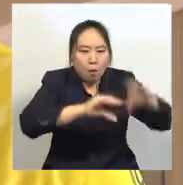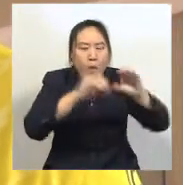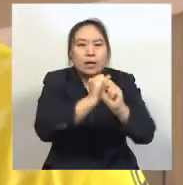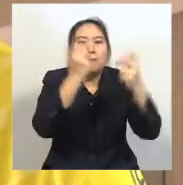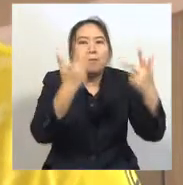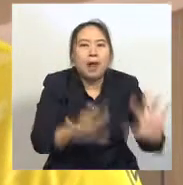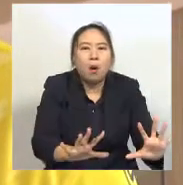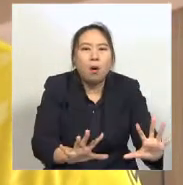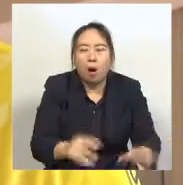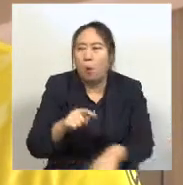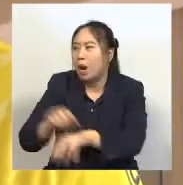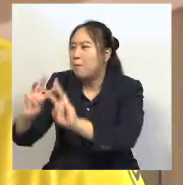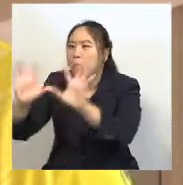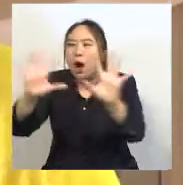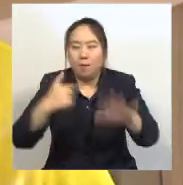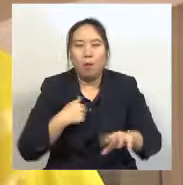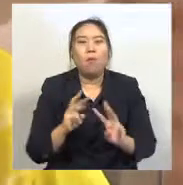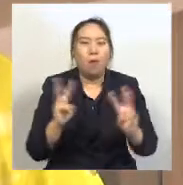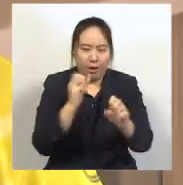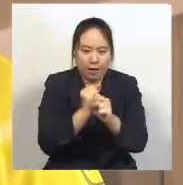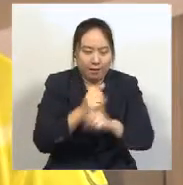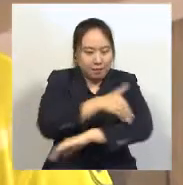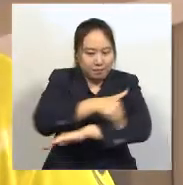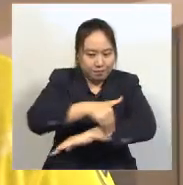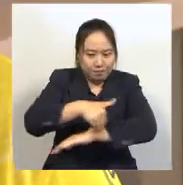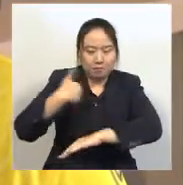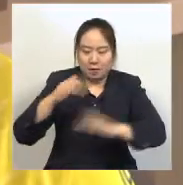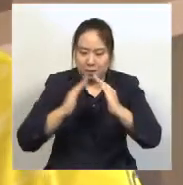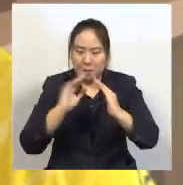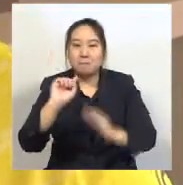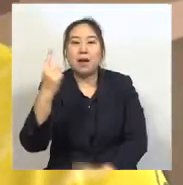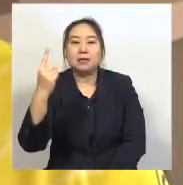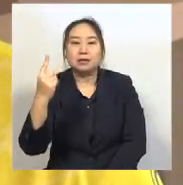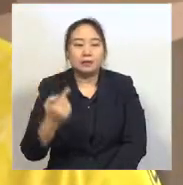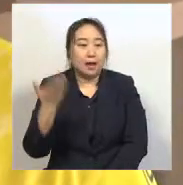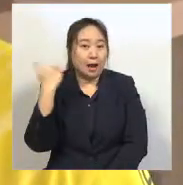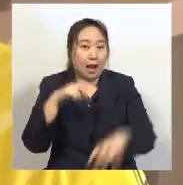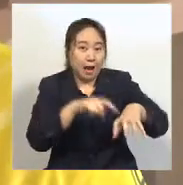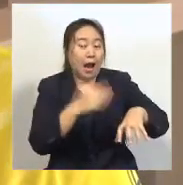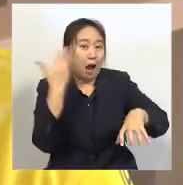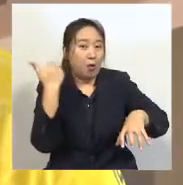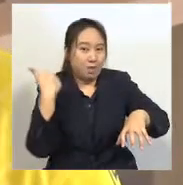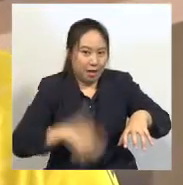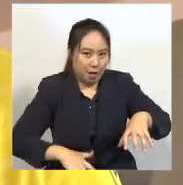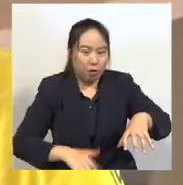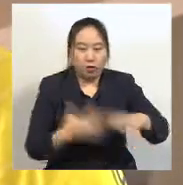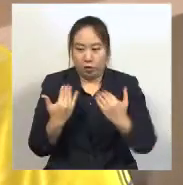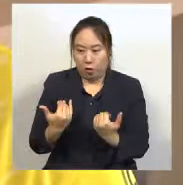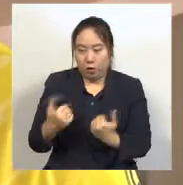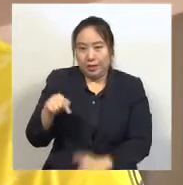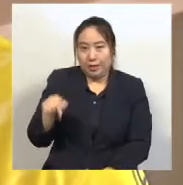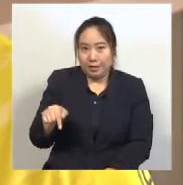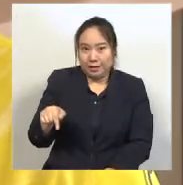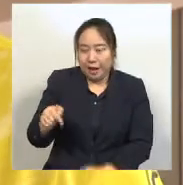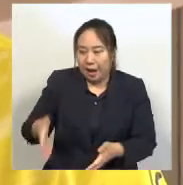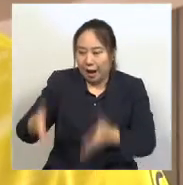มานั่งดีไซน์อาคารใช่ไหมครับผมเนื่องจากอาคารเดิมผมมีอยู่อาคารใหม่ผมก็ดีไซน์แล้วเพราะว่าระหว่างนี้ที่จริงไม่ใช่ว่าเราช้าที่ไม่ได้เ